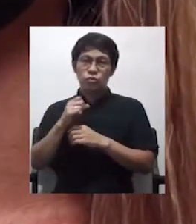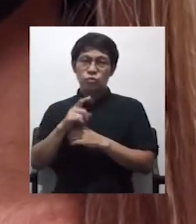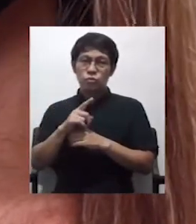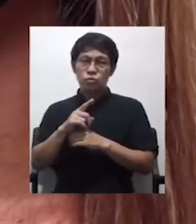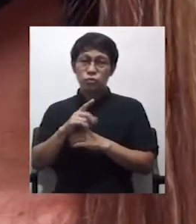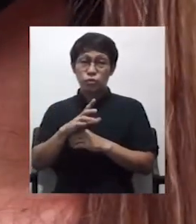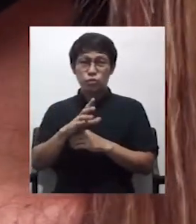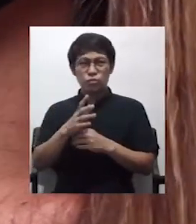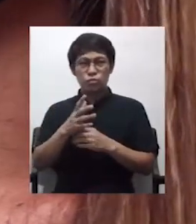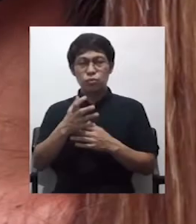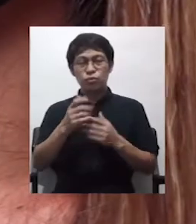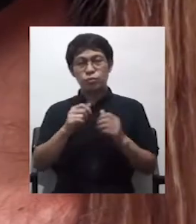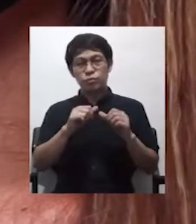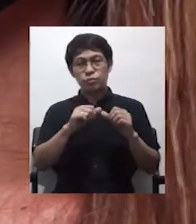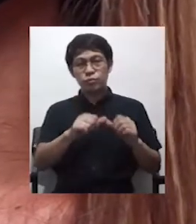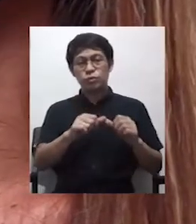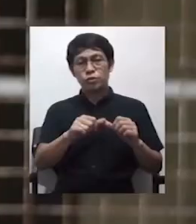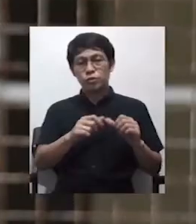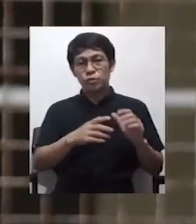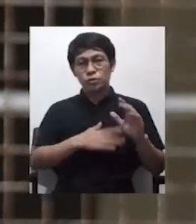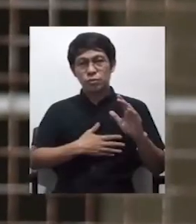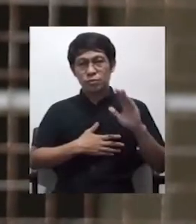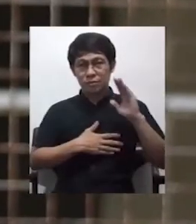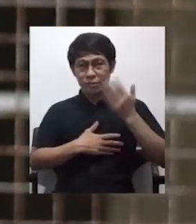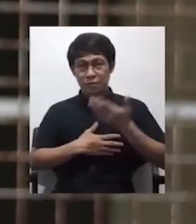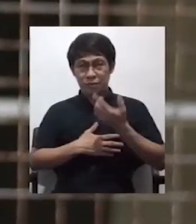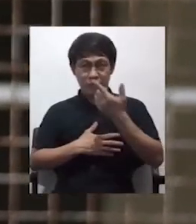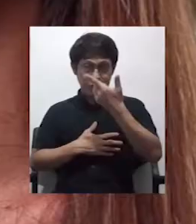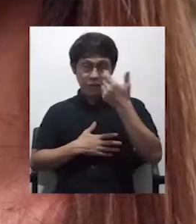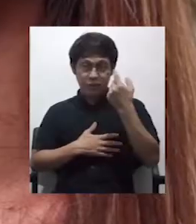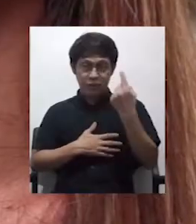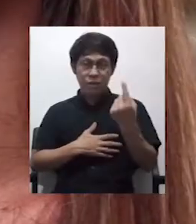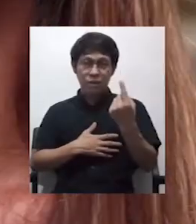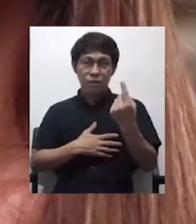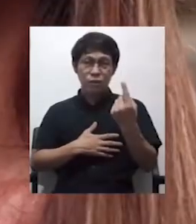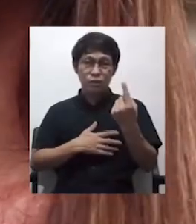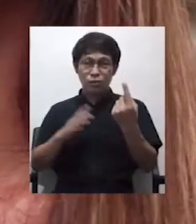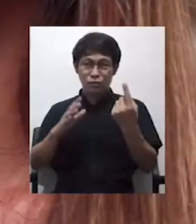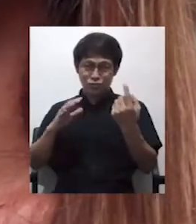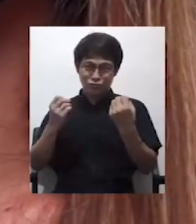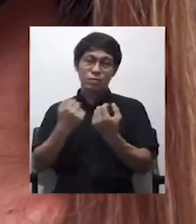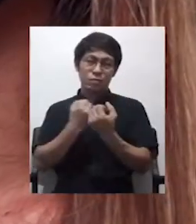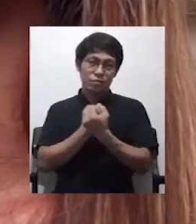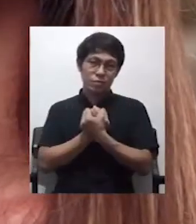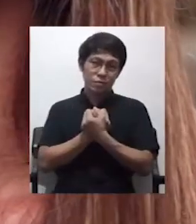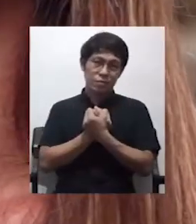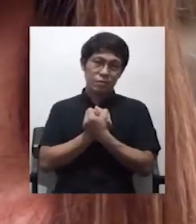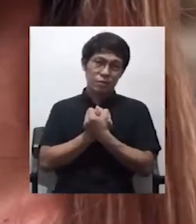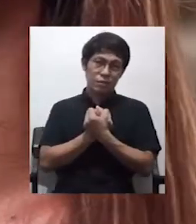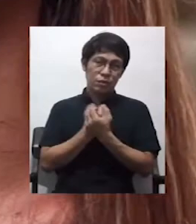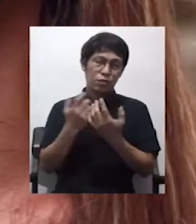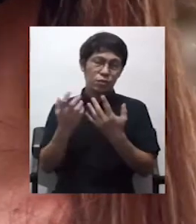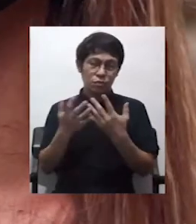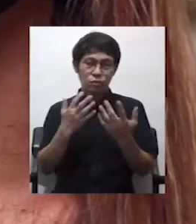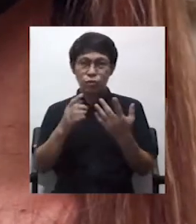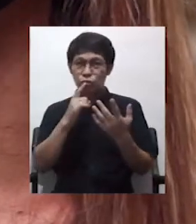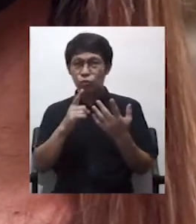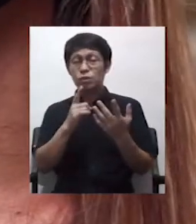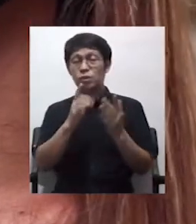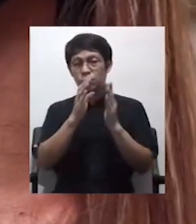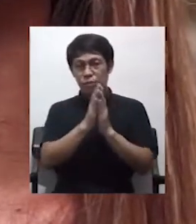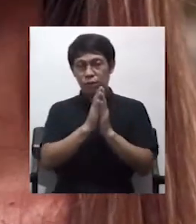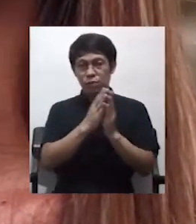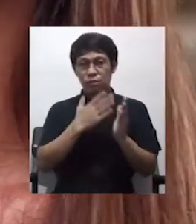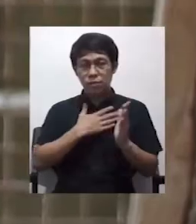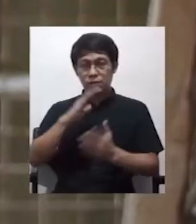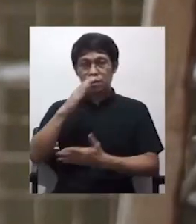yung anak ko. Kasi nag-iisa lang yan. Marami po nagmamahal sa anak ko. Kahit po hindi ko sila kilala, pinagdarasal po yung